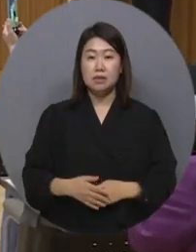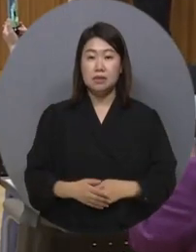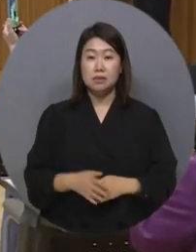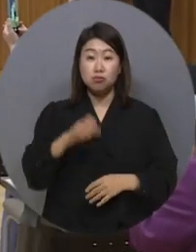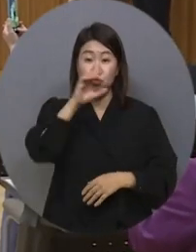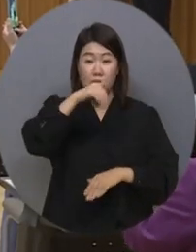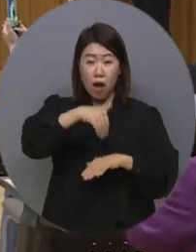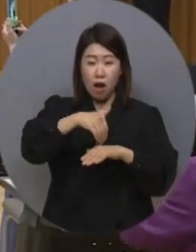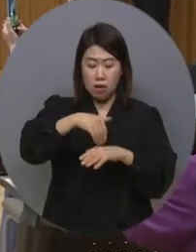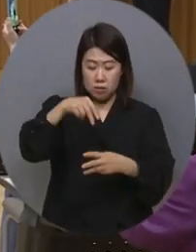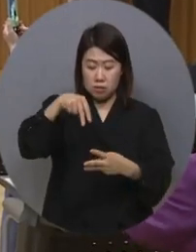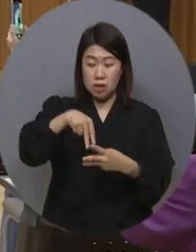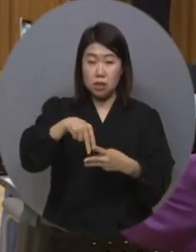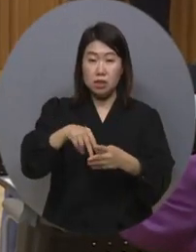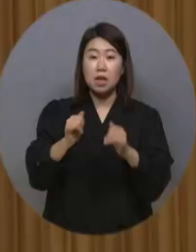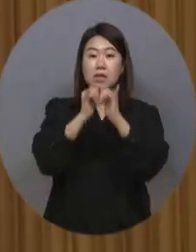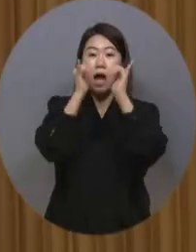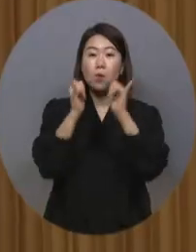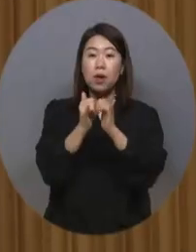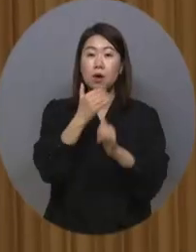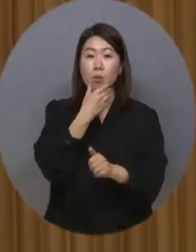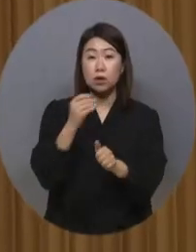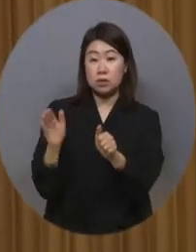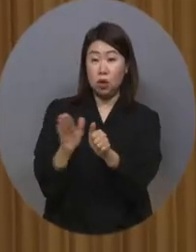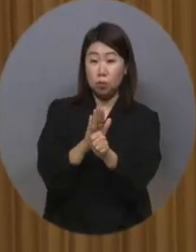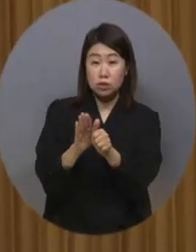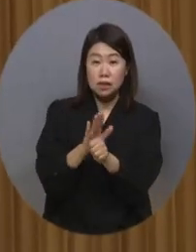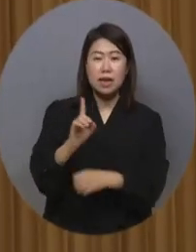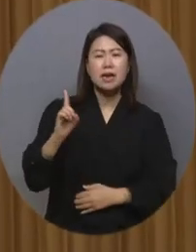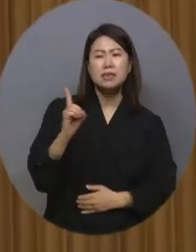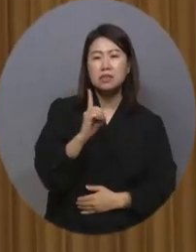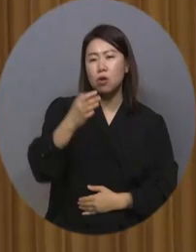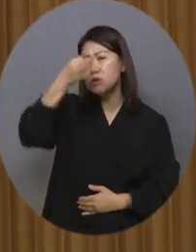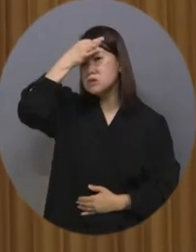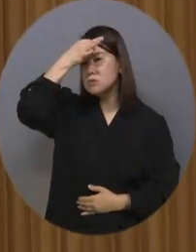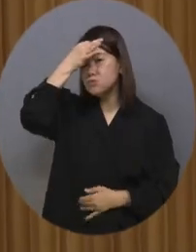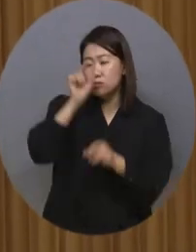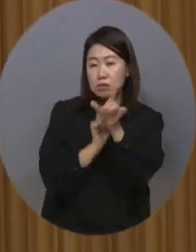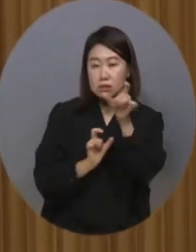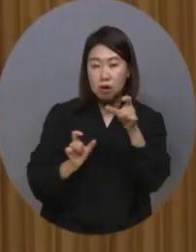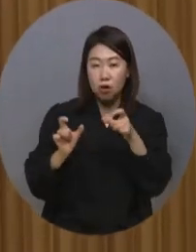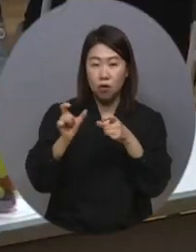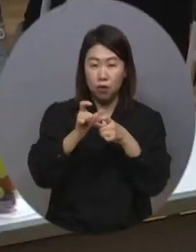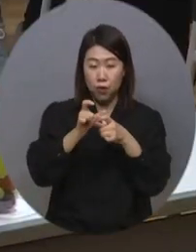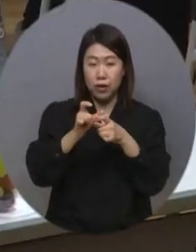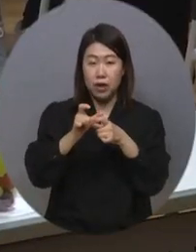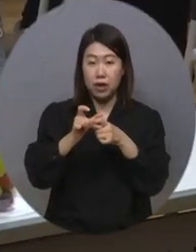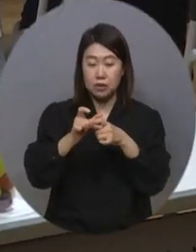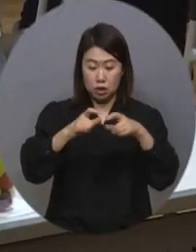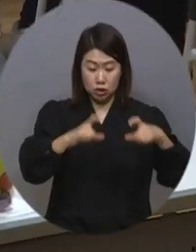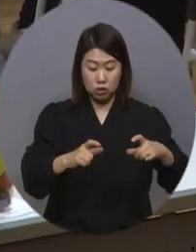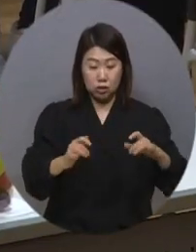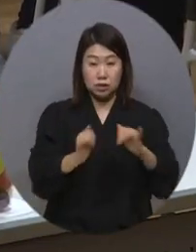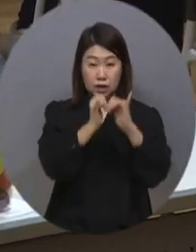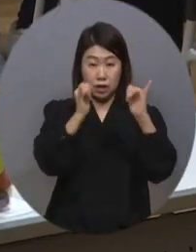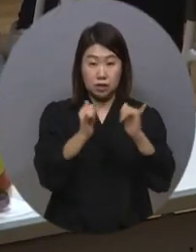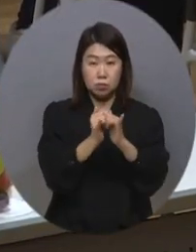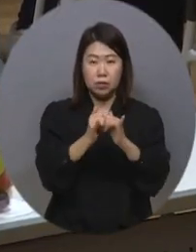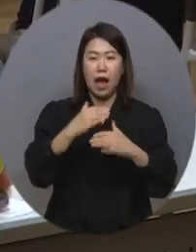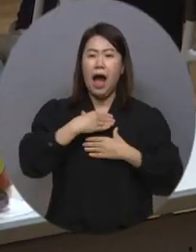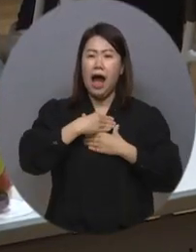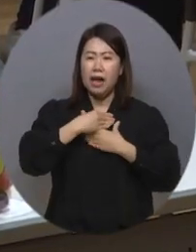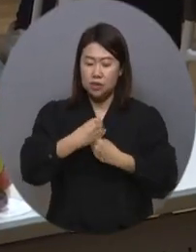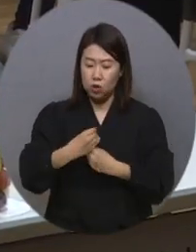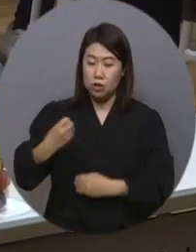센터는 기존 사회복지 서비스의 디지털 기술을 융합해 장애인과 지역사회 주민을 위한 안전하고